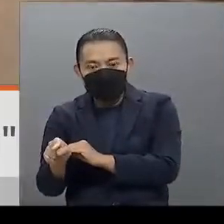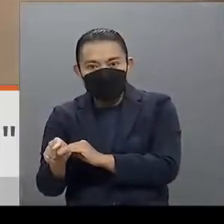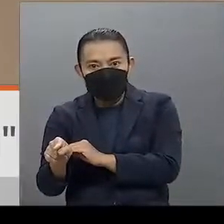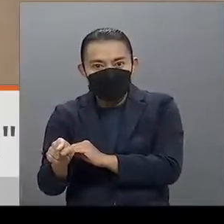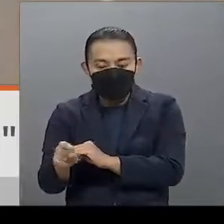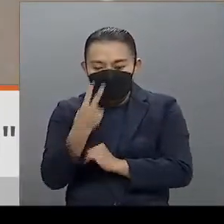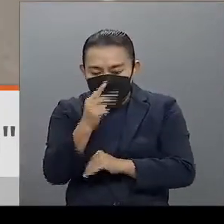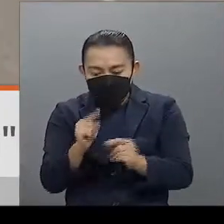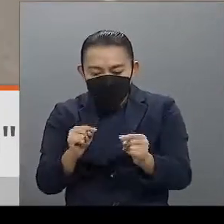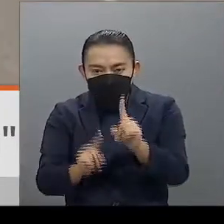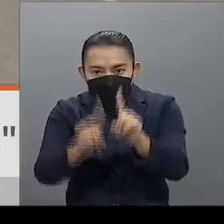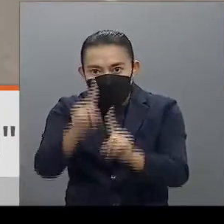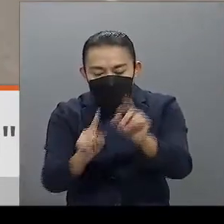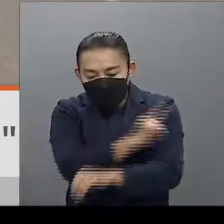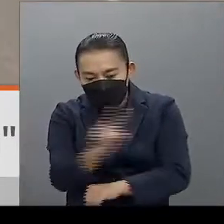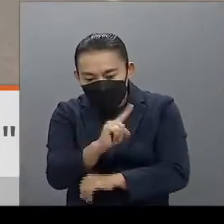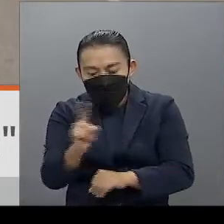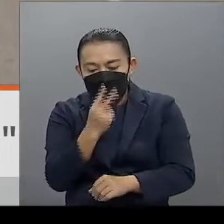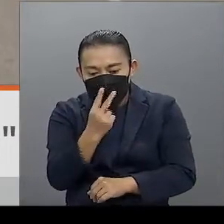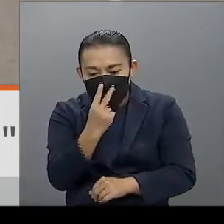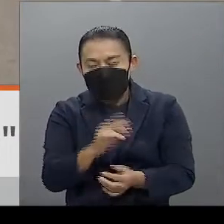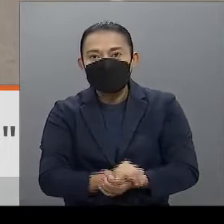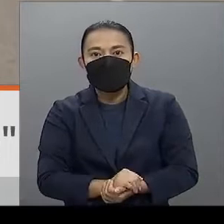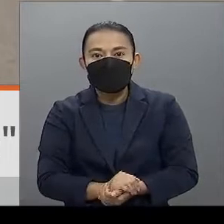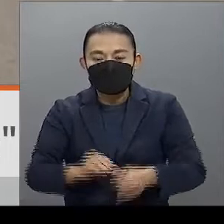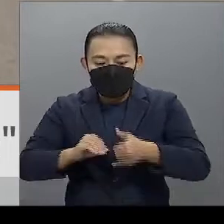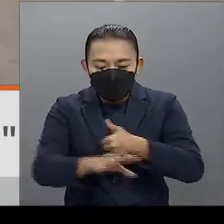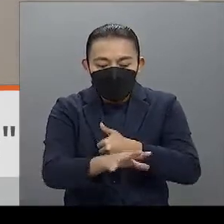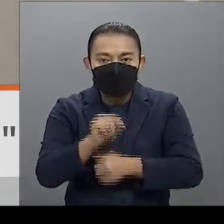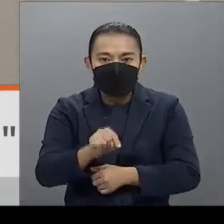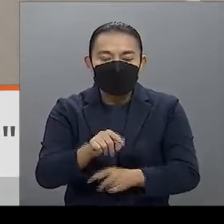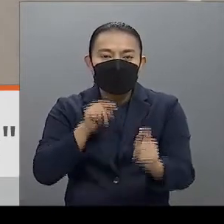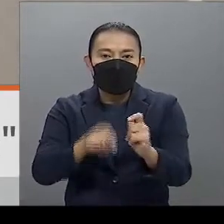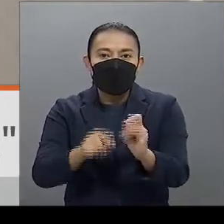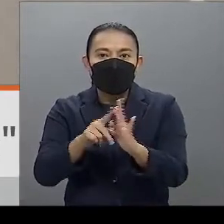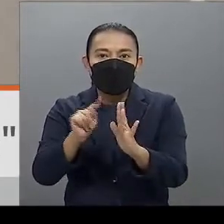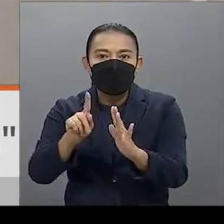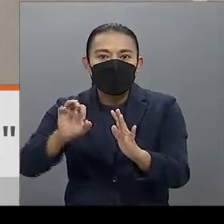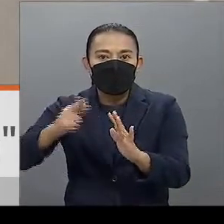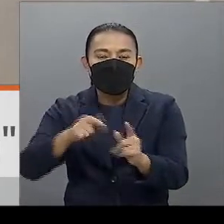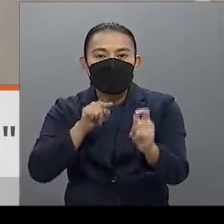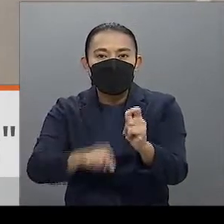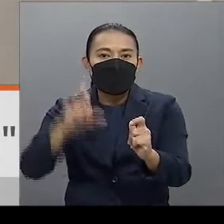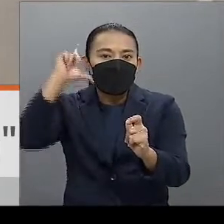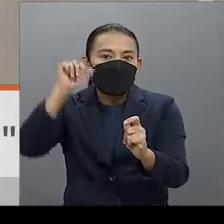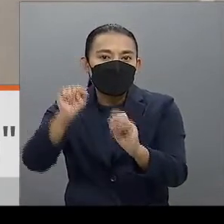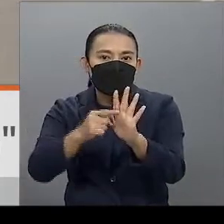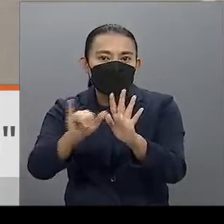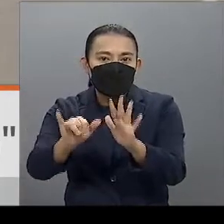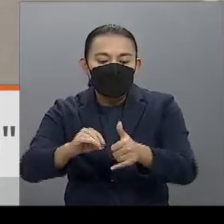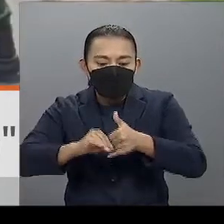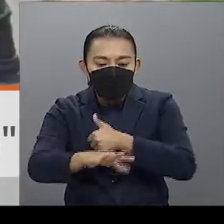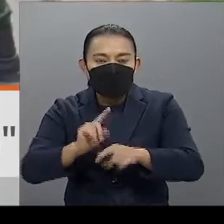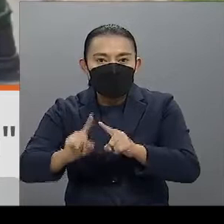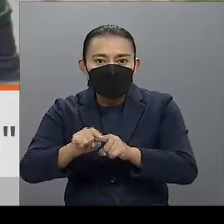ค่ะและเป็นที่น่าสังเกตว่าพลาสเตอร์ตำบลตับเต่าอำเภอเทิงและอำเภอแม่สายนั้นเกิดจากการร่วมกลุ่มกันนะ